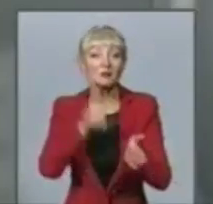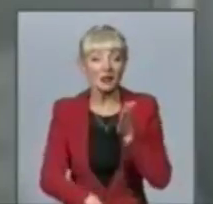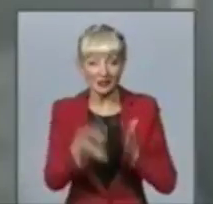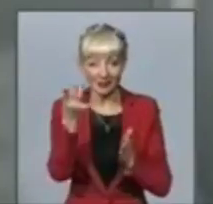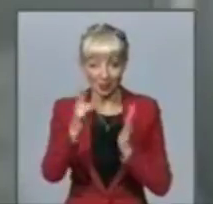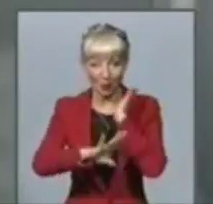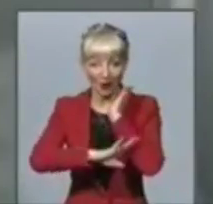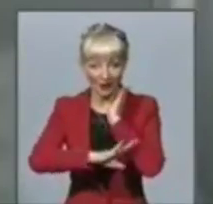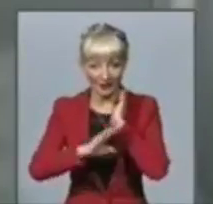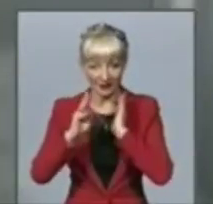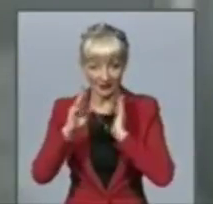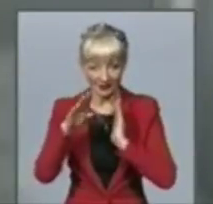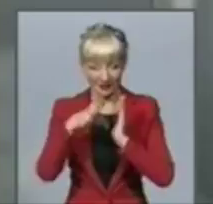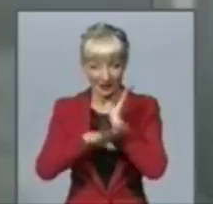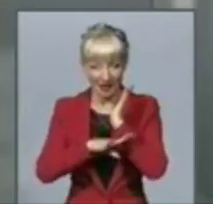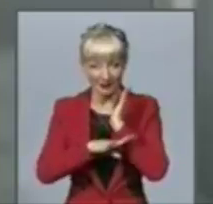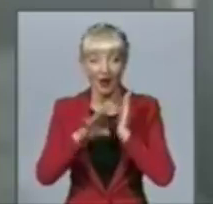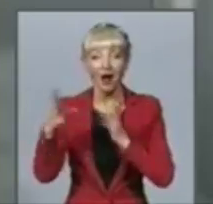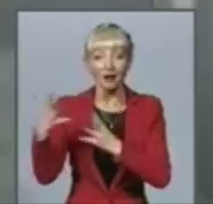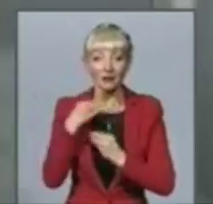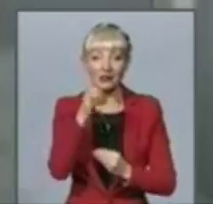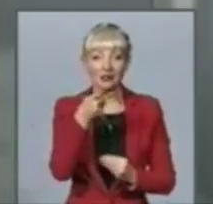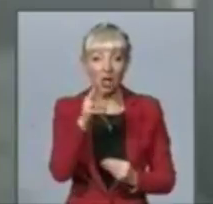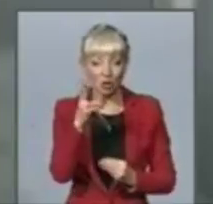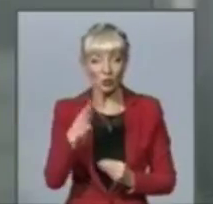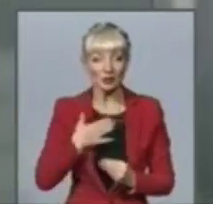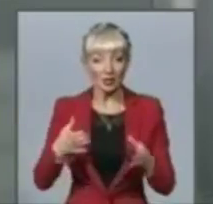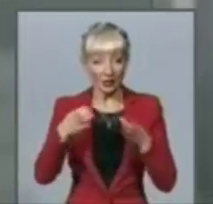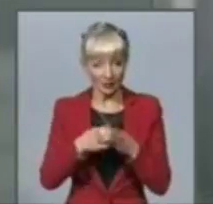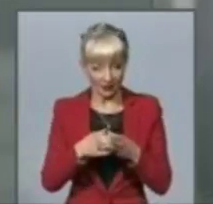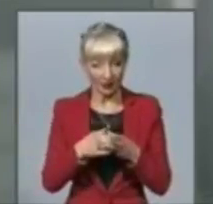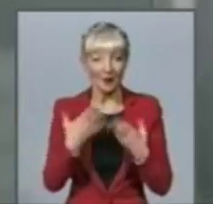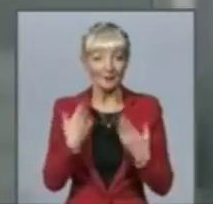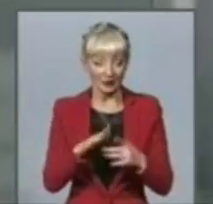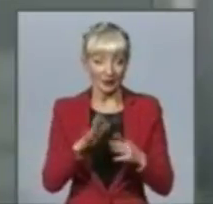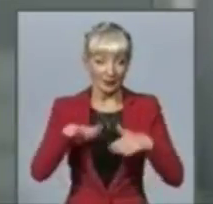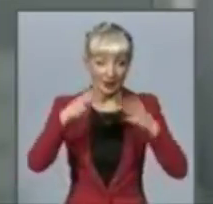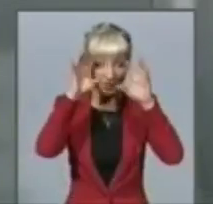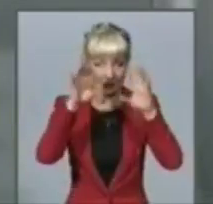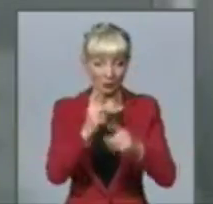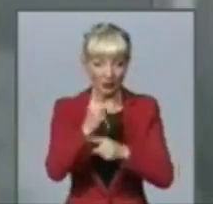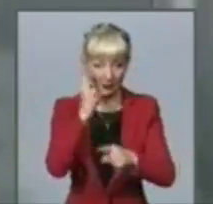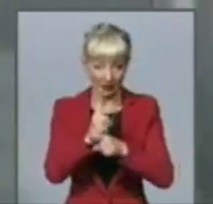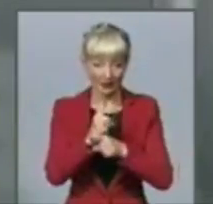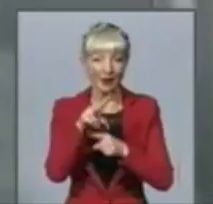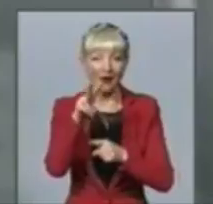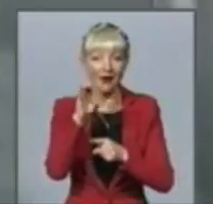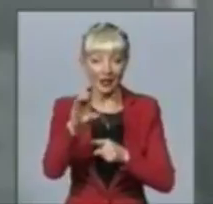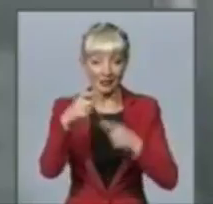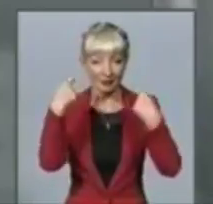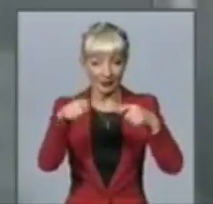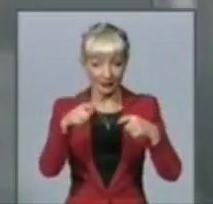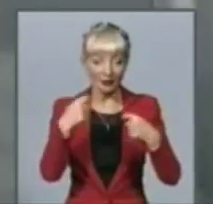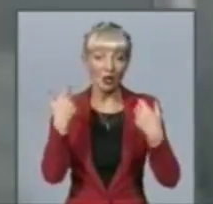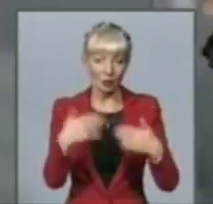ми півтора роки тому з Олегом Ляшком, з нашою командою, вибороли закон про мораторій на експорт лісу-кругляка з України. Він вже